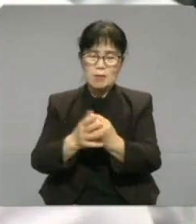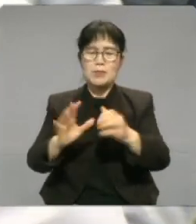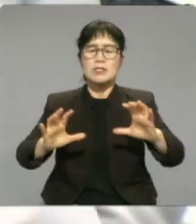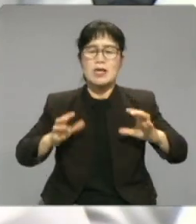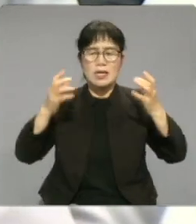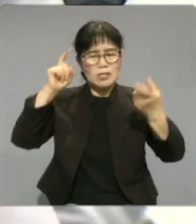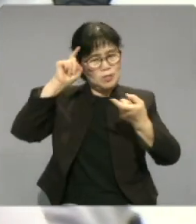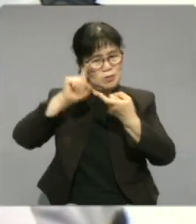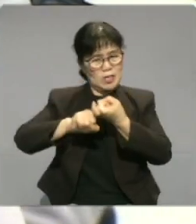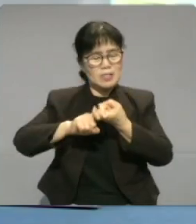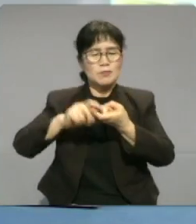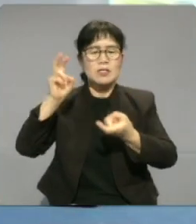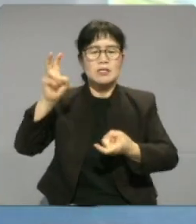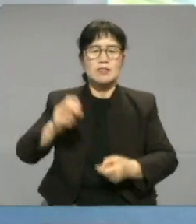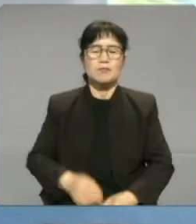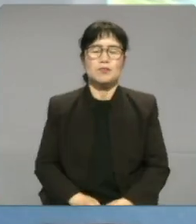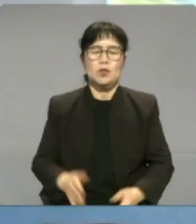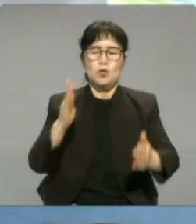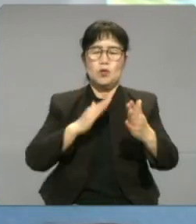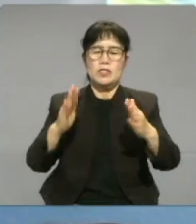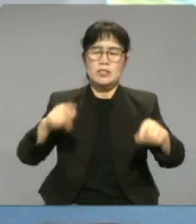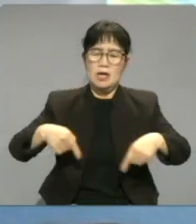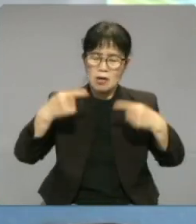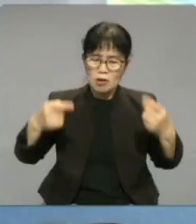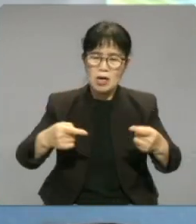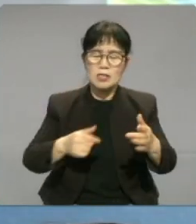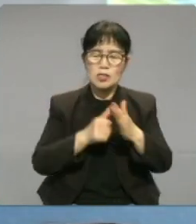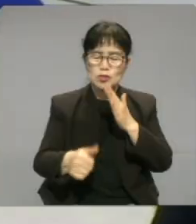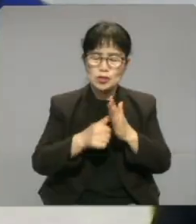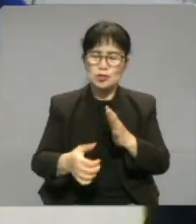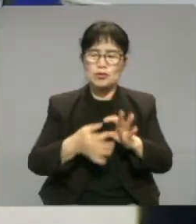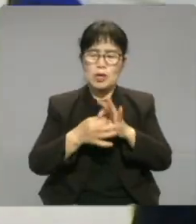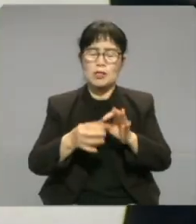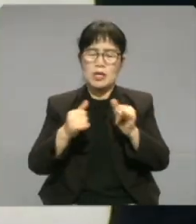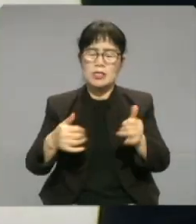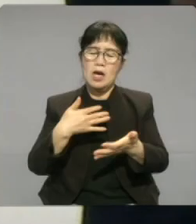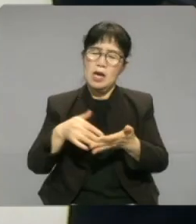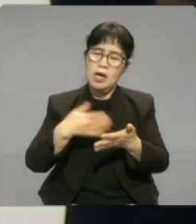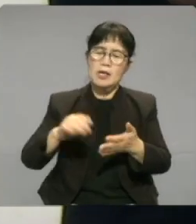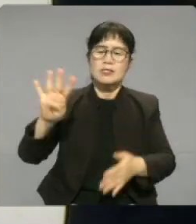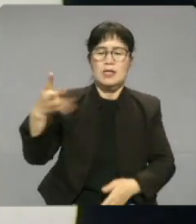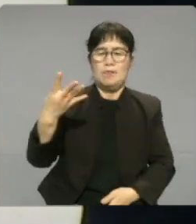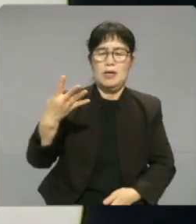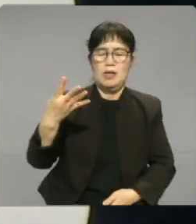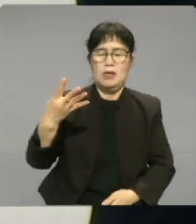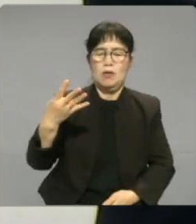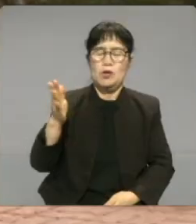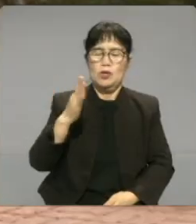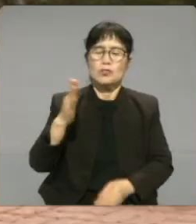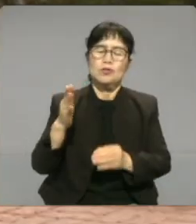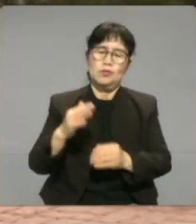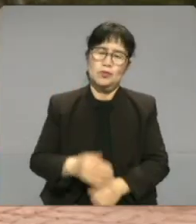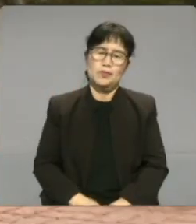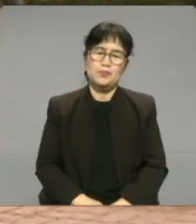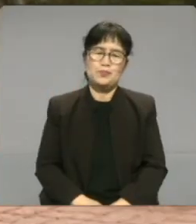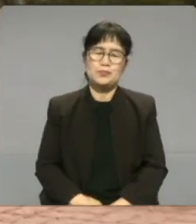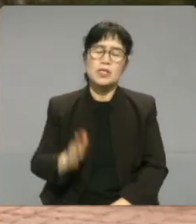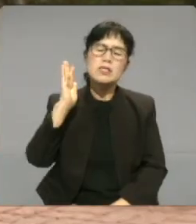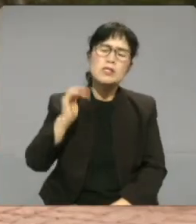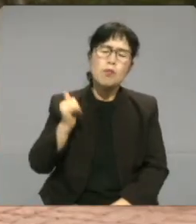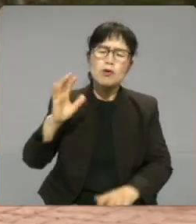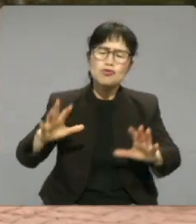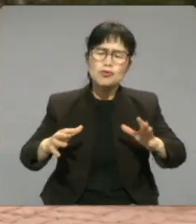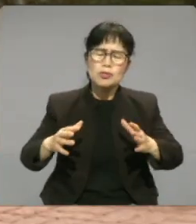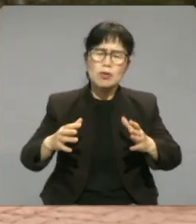관심이 예상됩니다. 공식 참가 선수 임원과 대회 관계자 규모만 400여 명가량 됩니다. 하지만 의정부에는